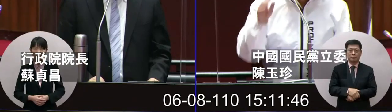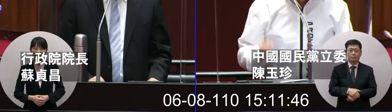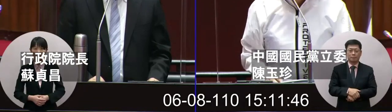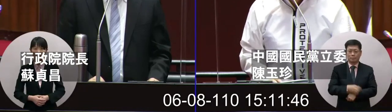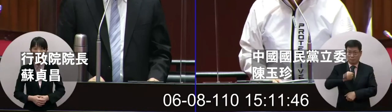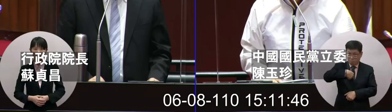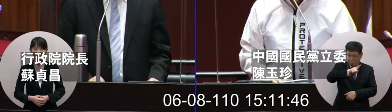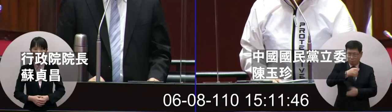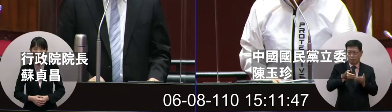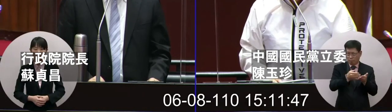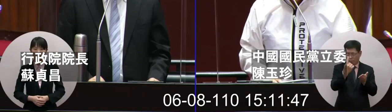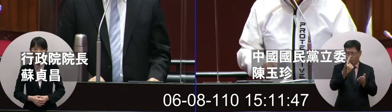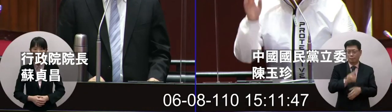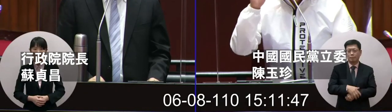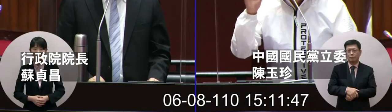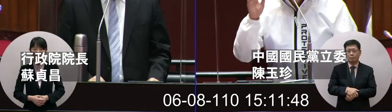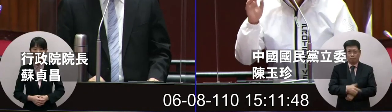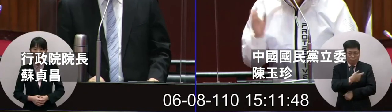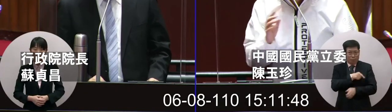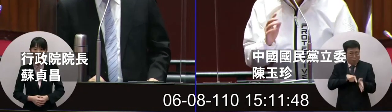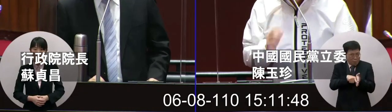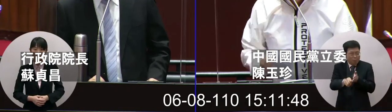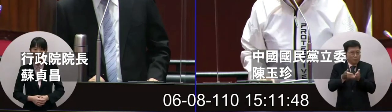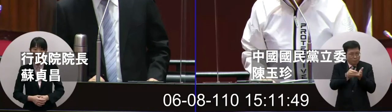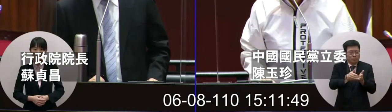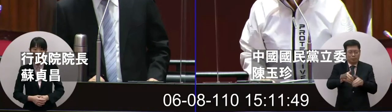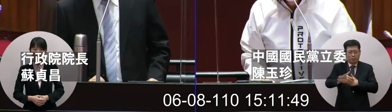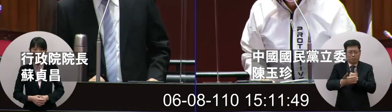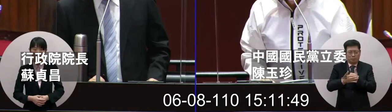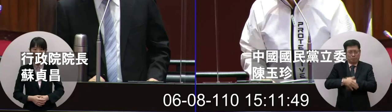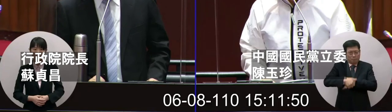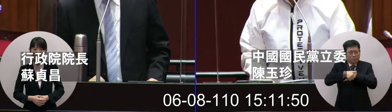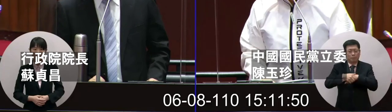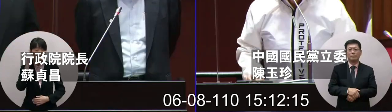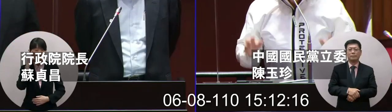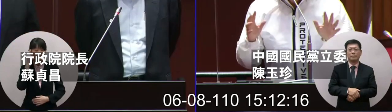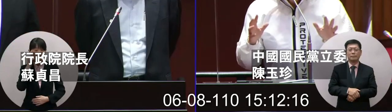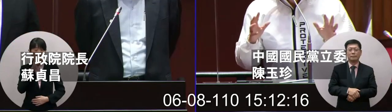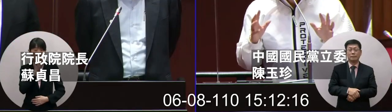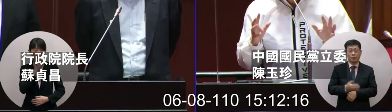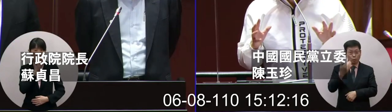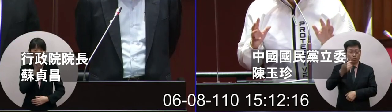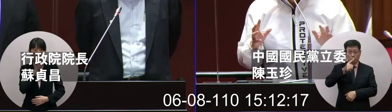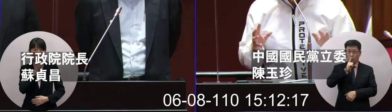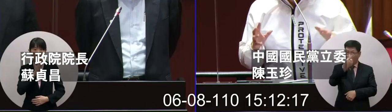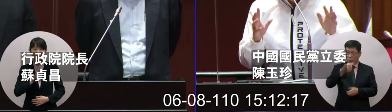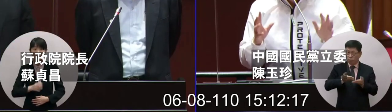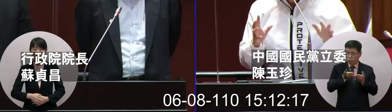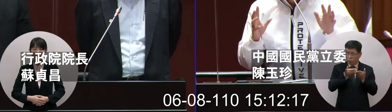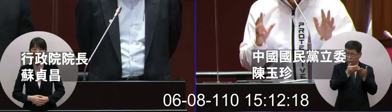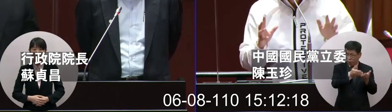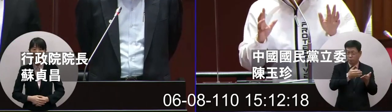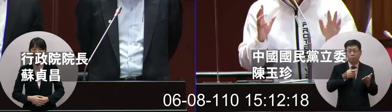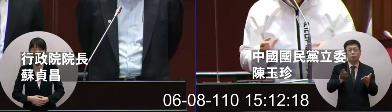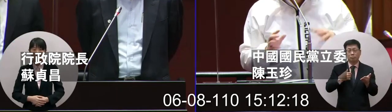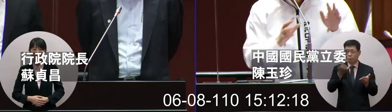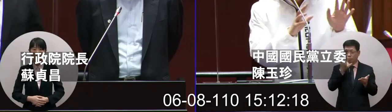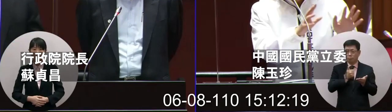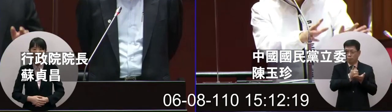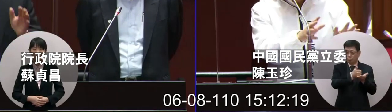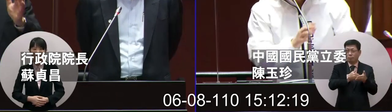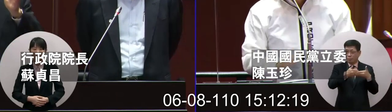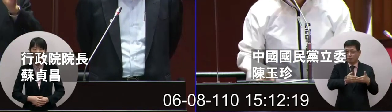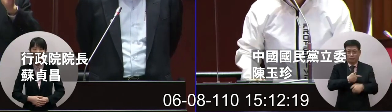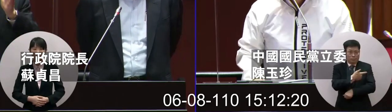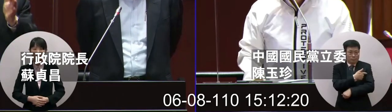单向的疫苗专船救命的，金门单向的开船，让民众可以单向的坐船